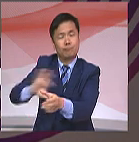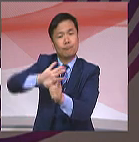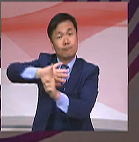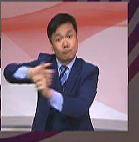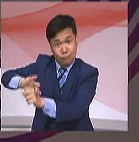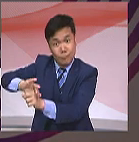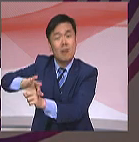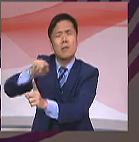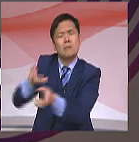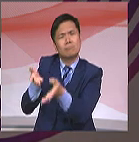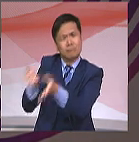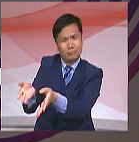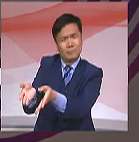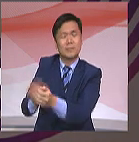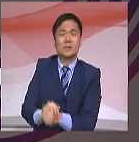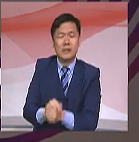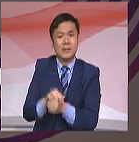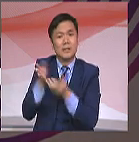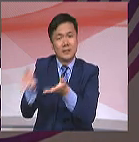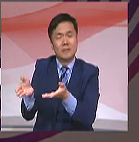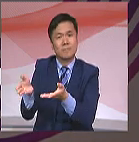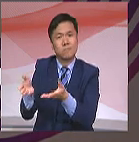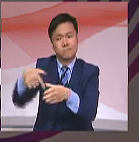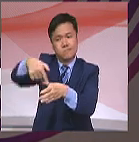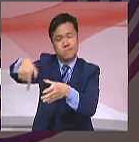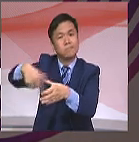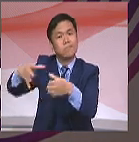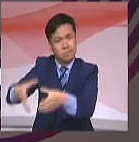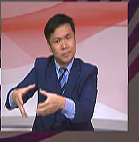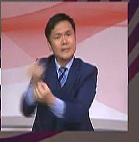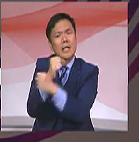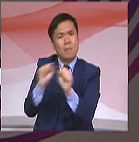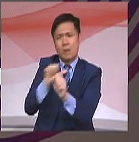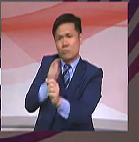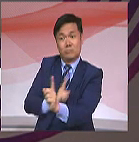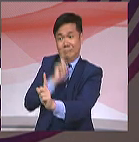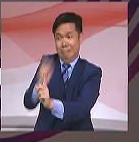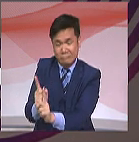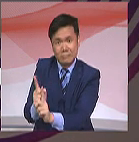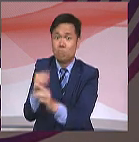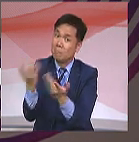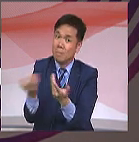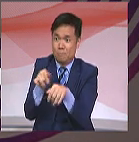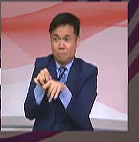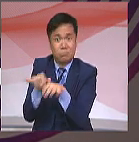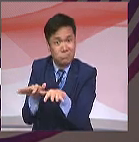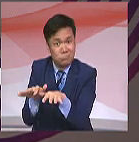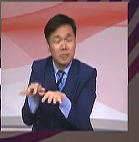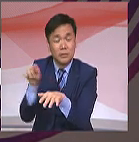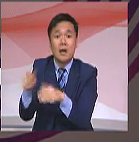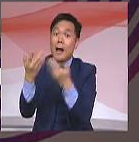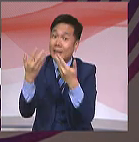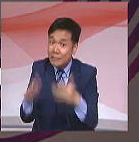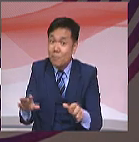kita berikan masa untuk anak-anak ini terus berada dalam keadaan selamat. InsyaAllah selepas SPM selesai, ibu